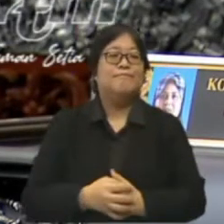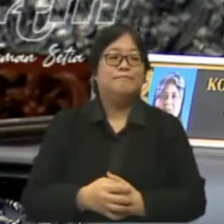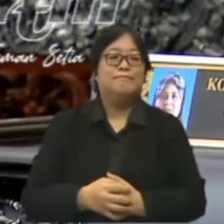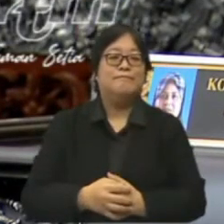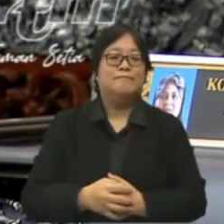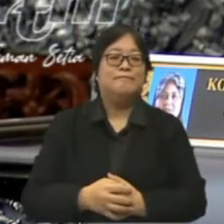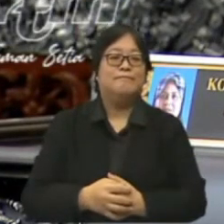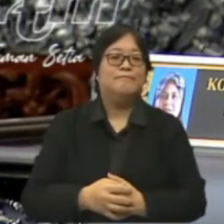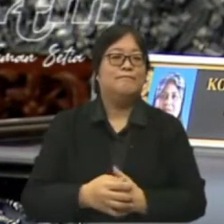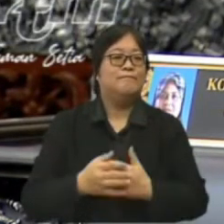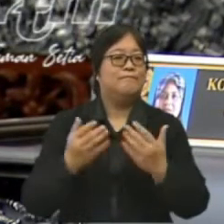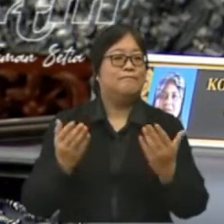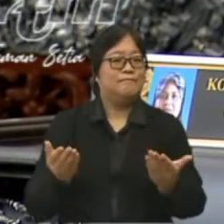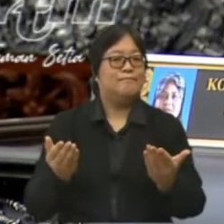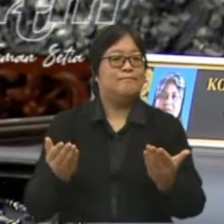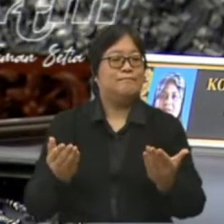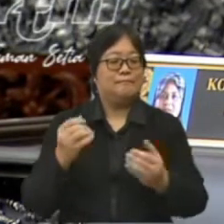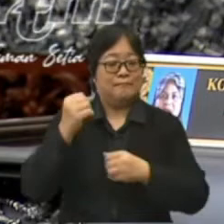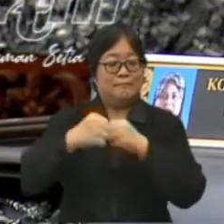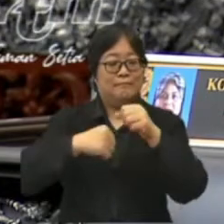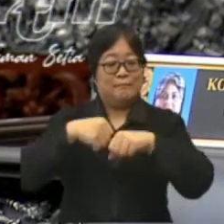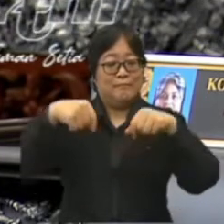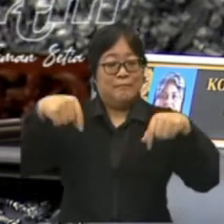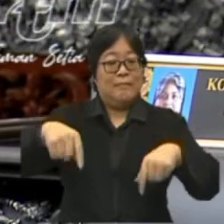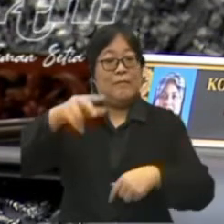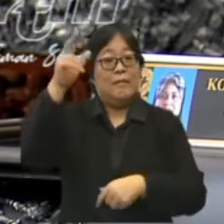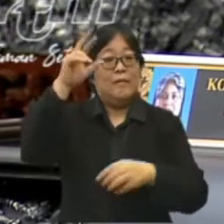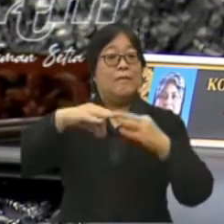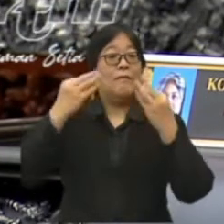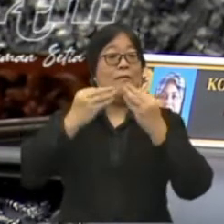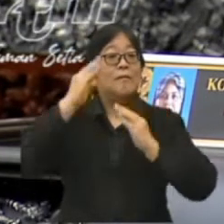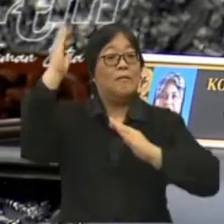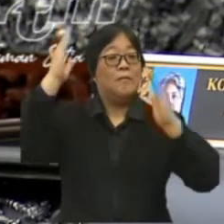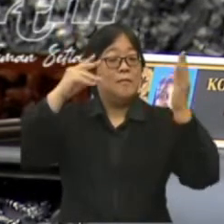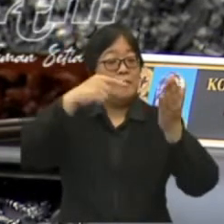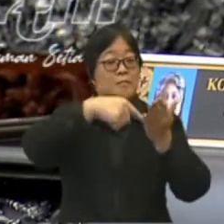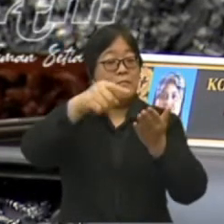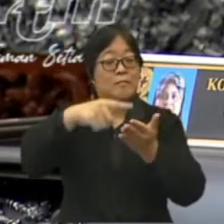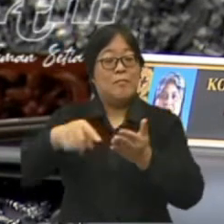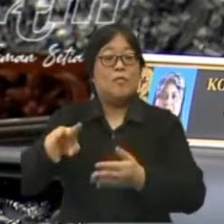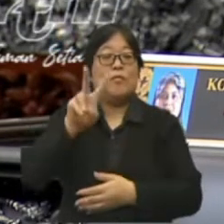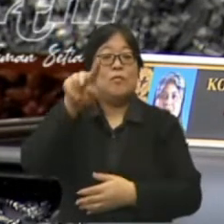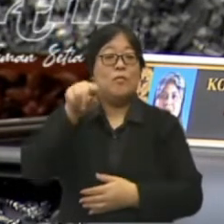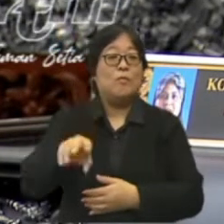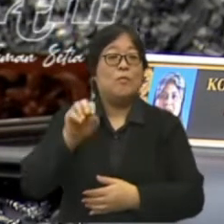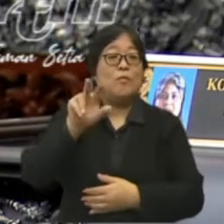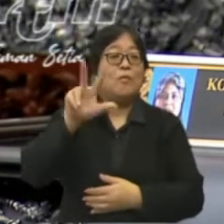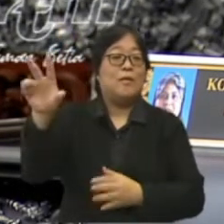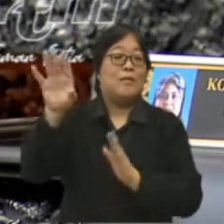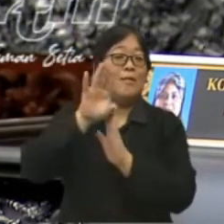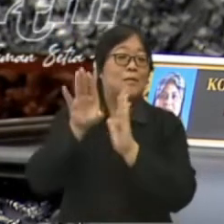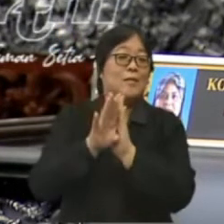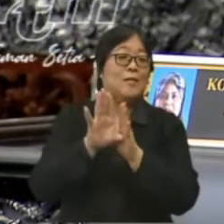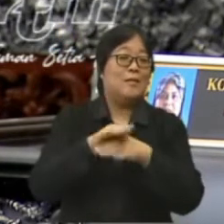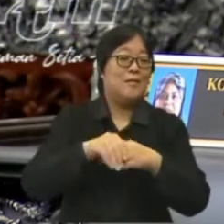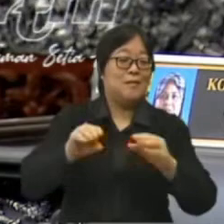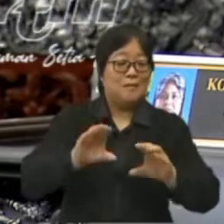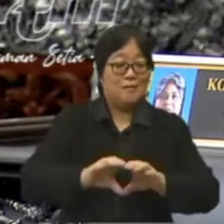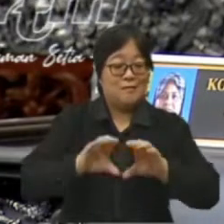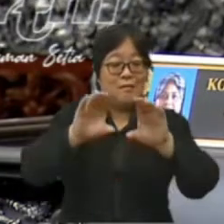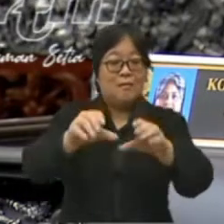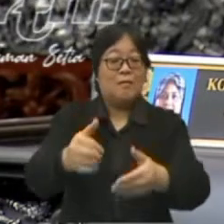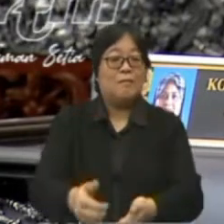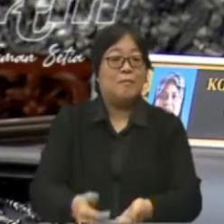berkaitan dengan tahun ini kerajaan keluarga Malaysia telah membelanjakan dua poin 03 bilin untuk menyalurkan